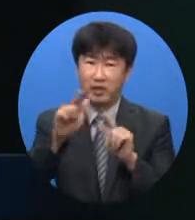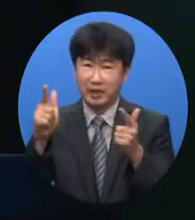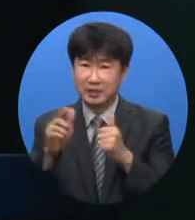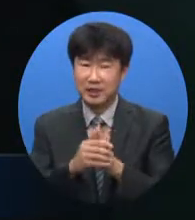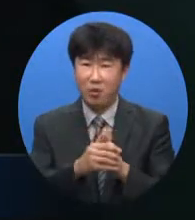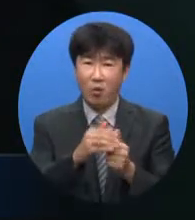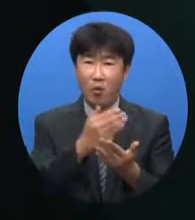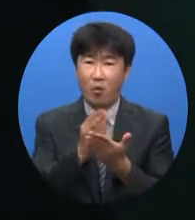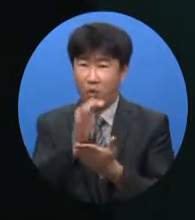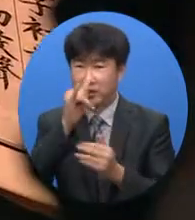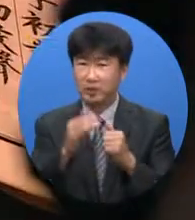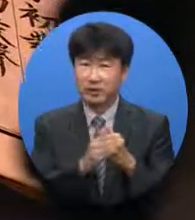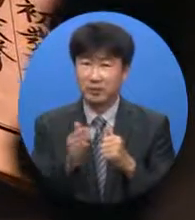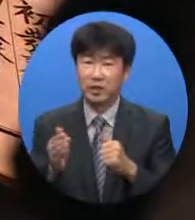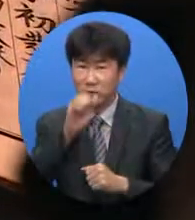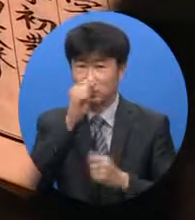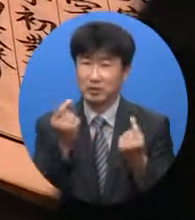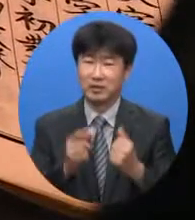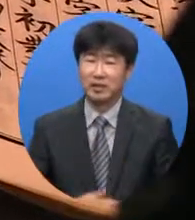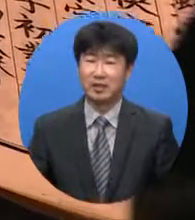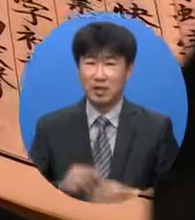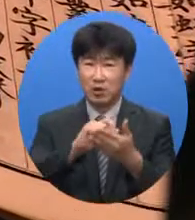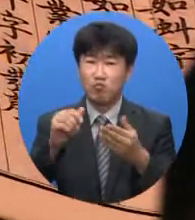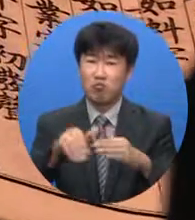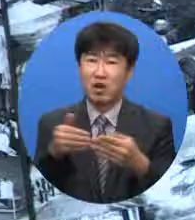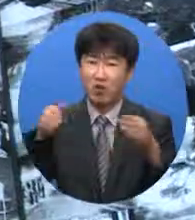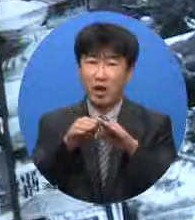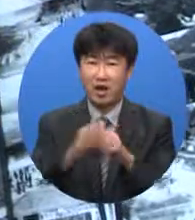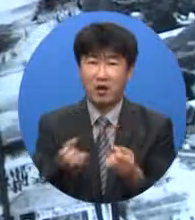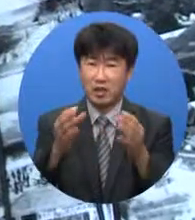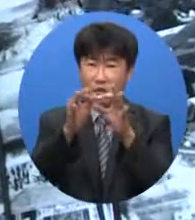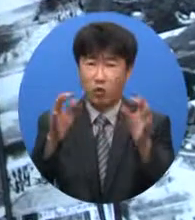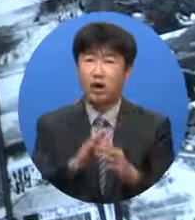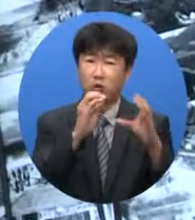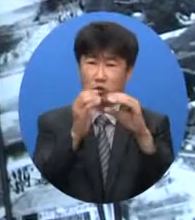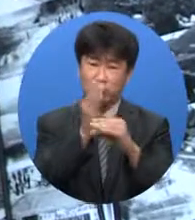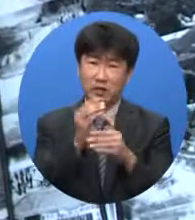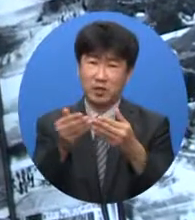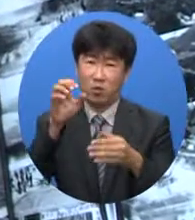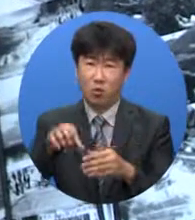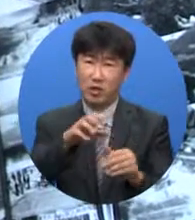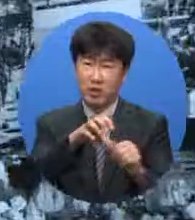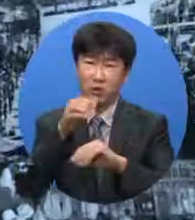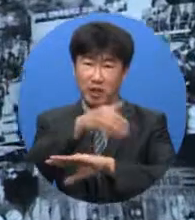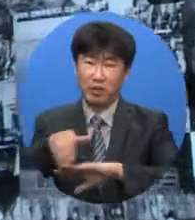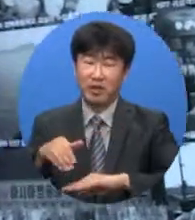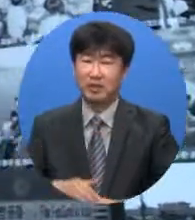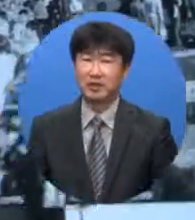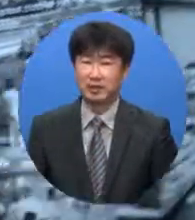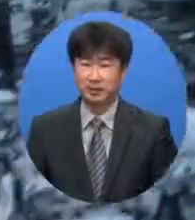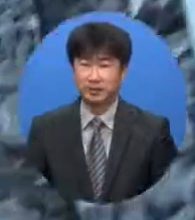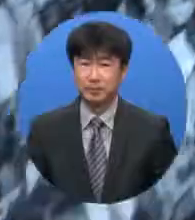국제회의장과 소장시설 등을 고루 갖추고 있습니다. 기록문화관은 대장경 축전 기간 동안 소통의 중심 체험장으로